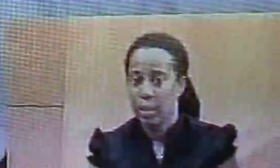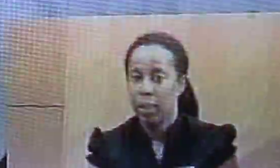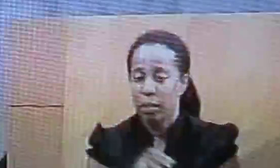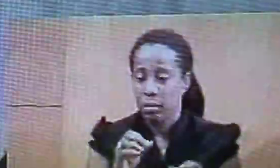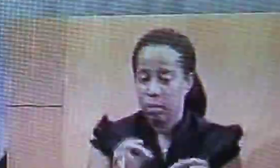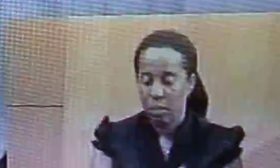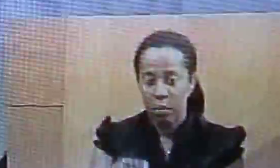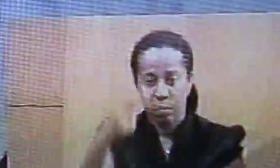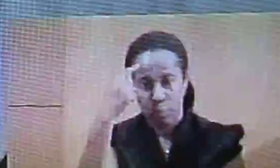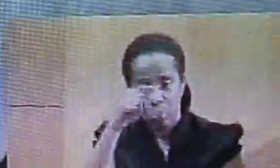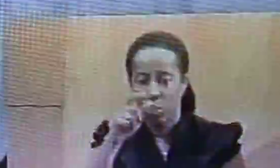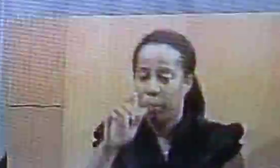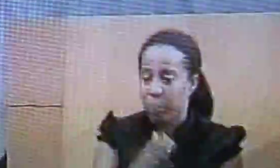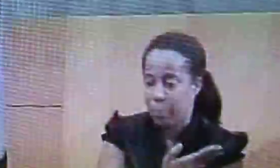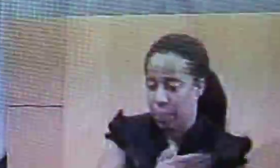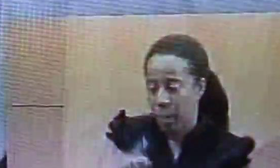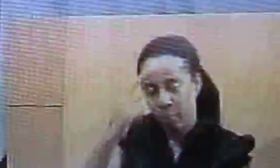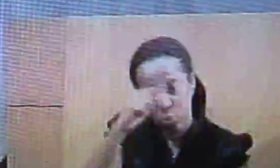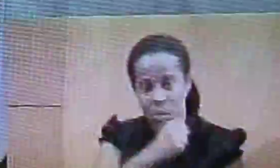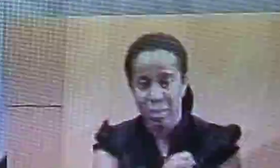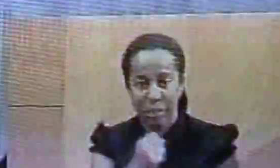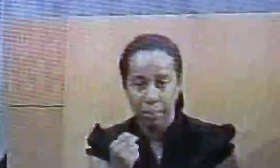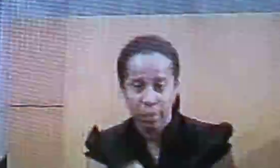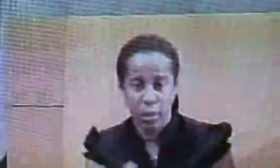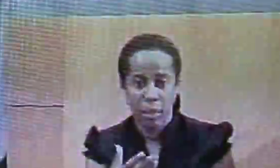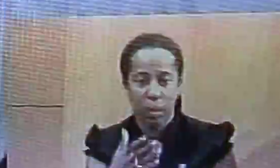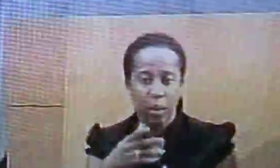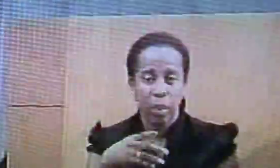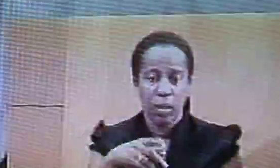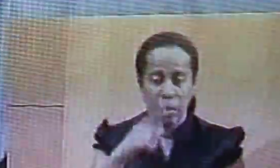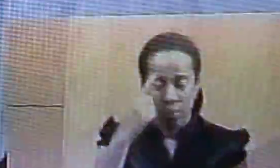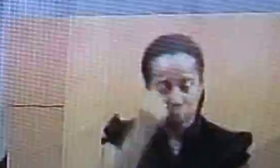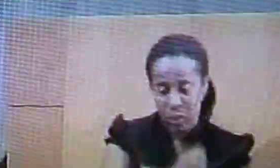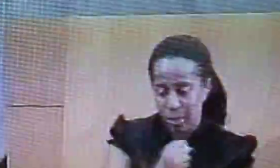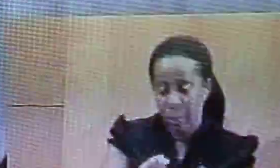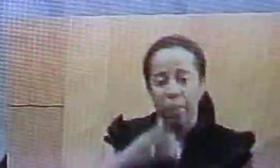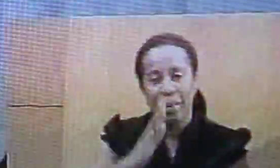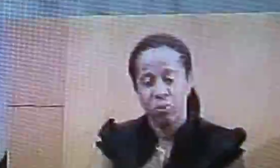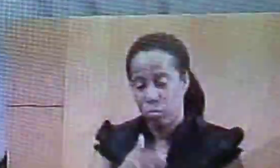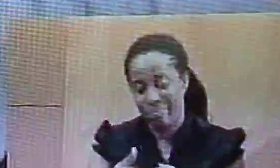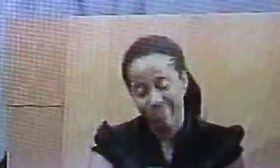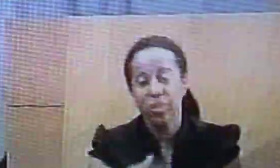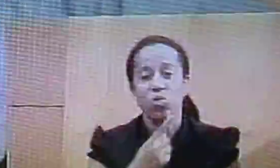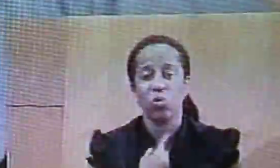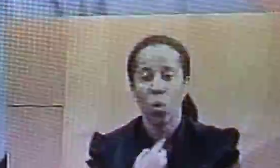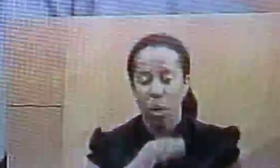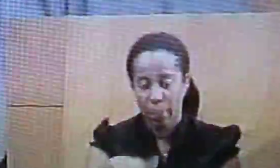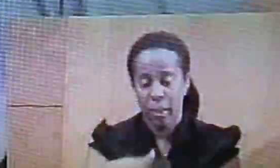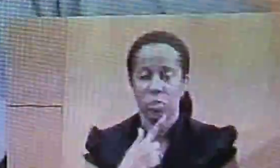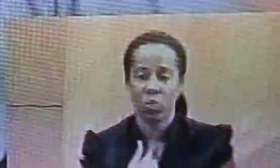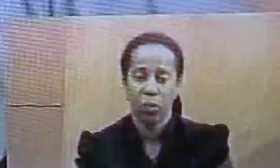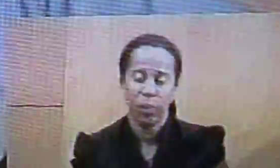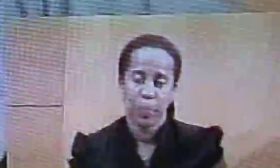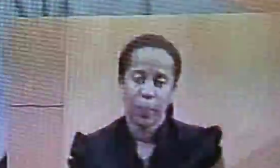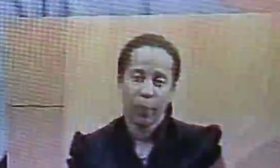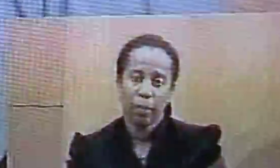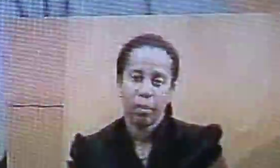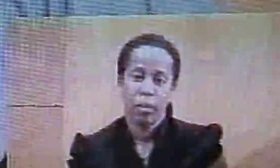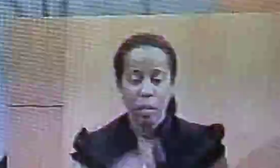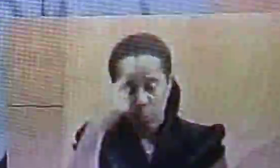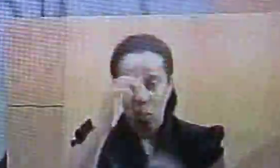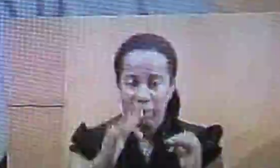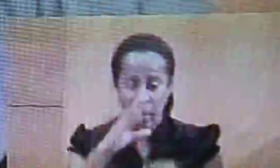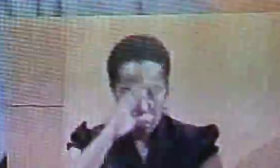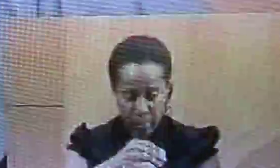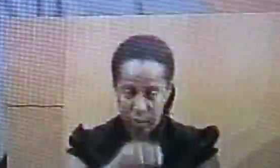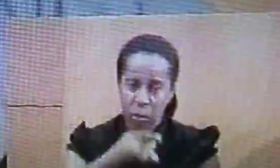temps pour les préparer pour les séances d'examen qui étaient prévues en juin. Au niveau de l'apprentissage, nous avons